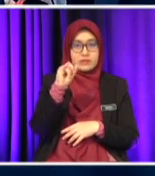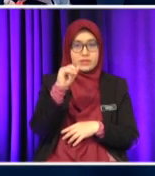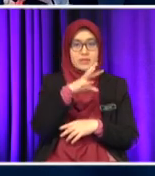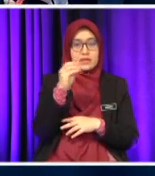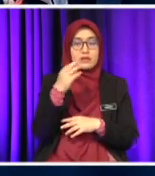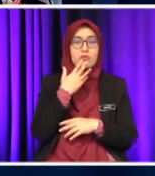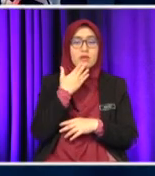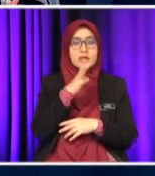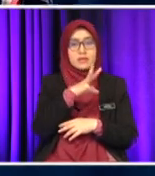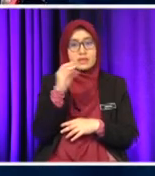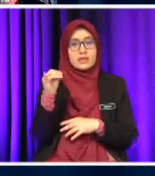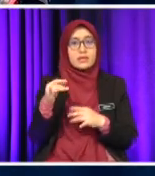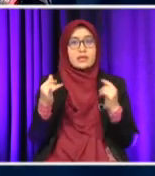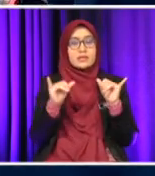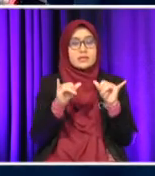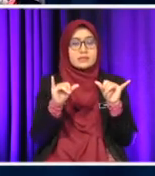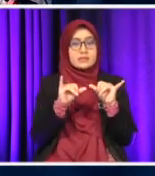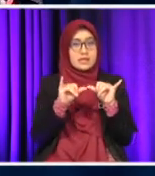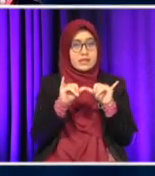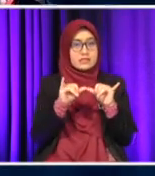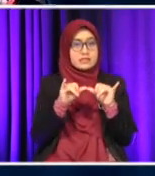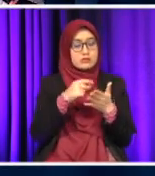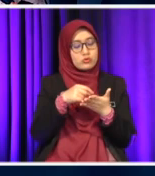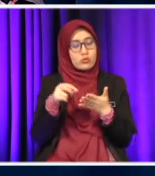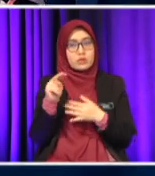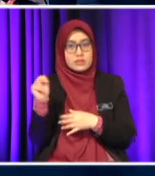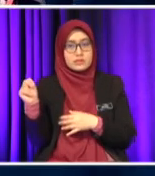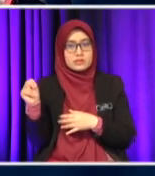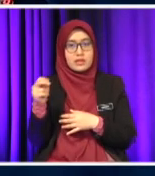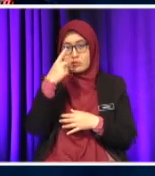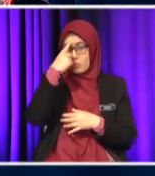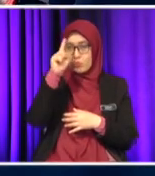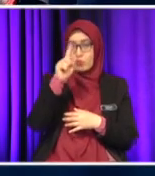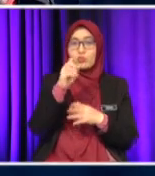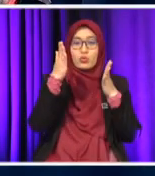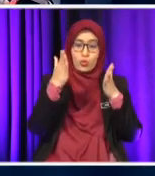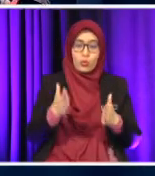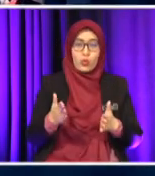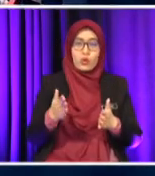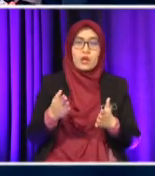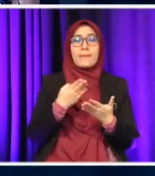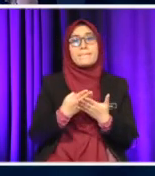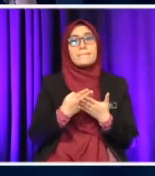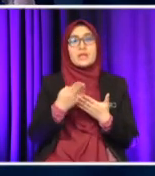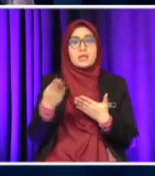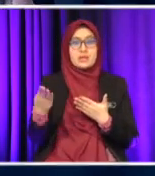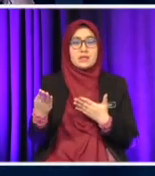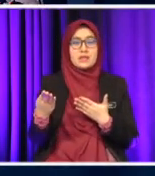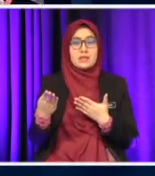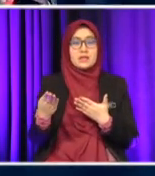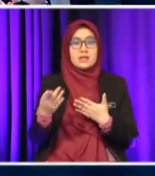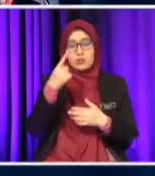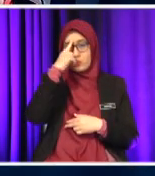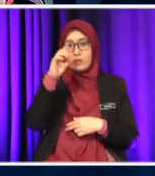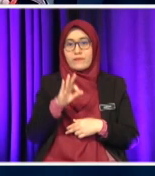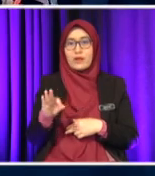dan sebagainya supaya maklumat tersebut menjadi tarikan utama dan juga faktur pemilihan pengguna